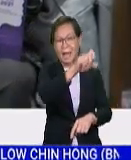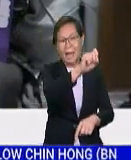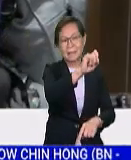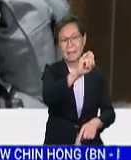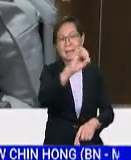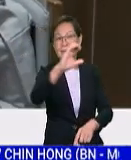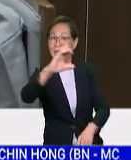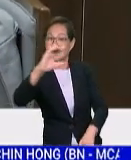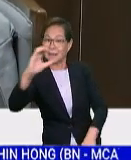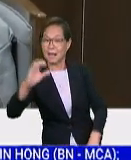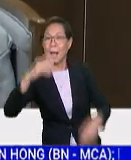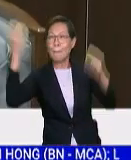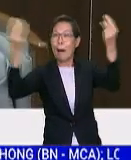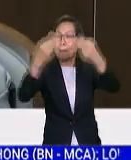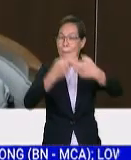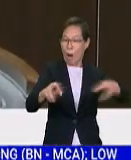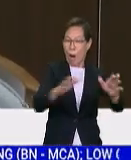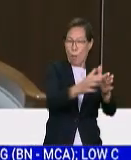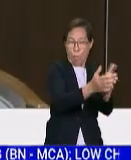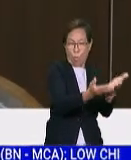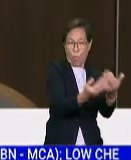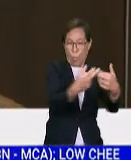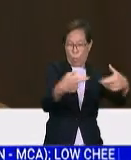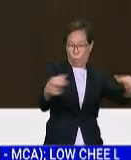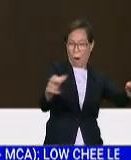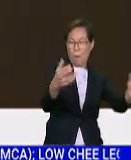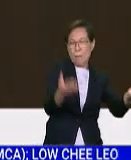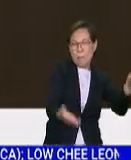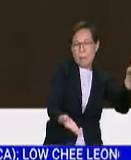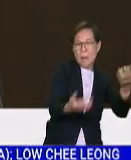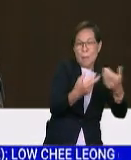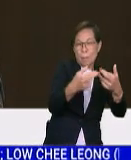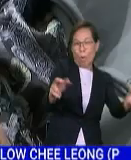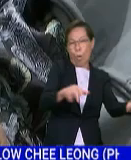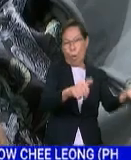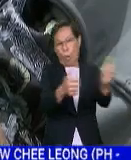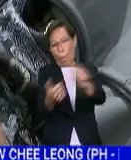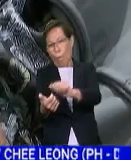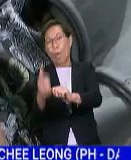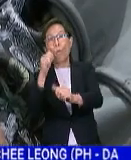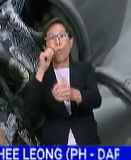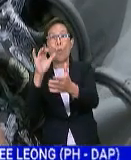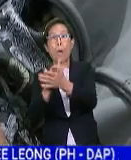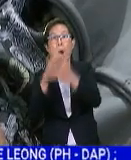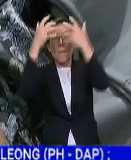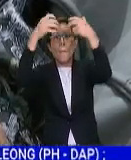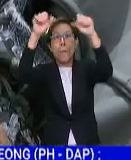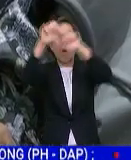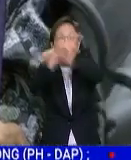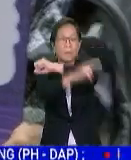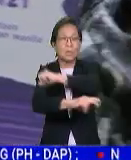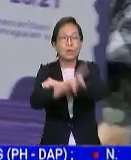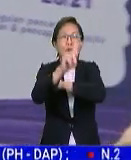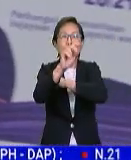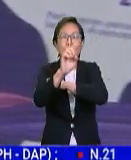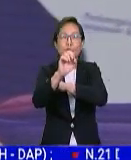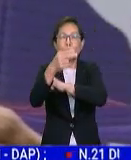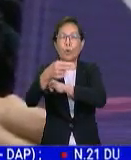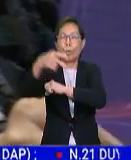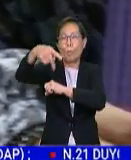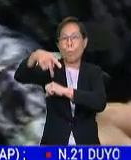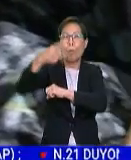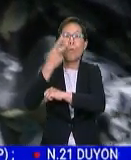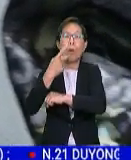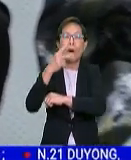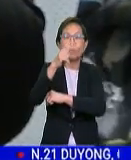discc Majlis pelancaran buku tersebut dijangka disempurnakan isteri yang di-pertuan Negeri toh Puan norlida Tan